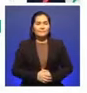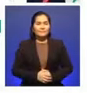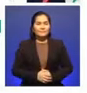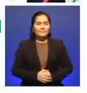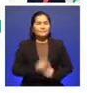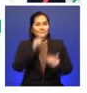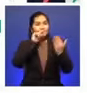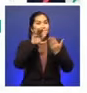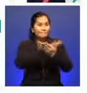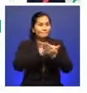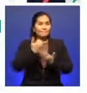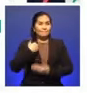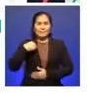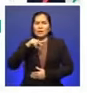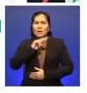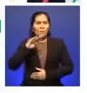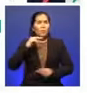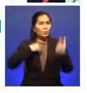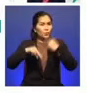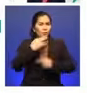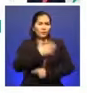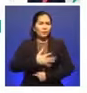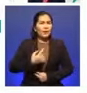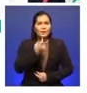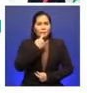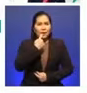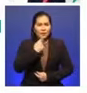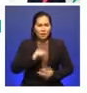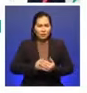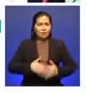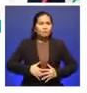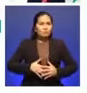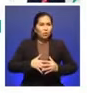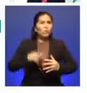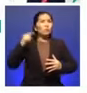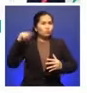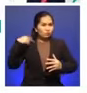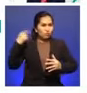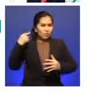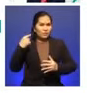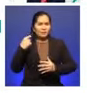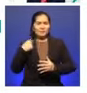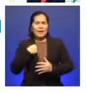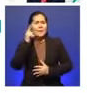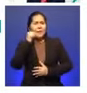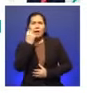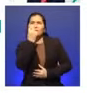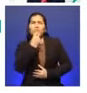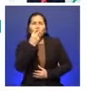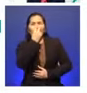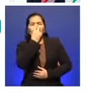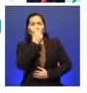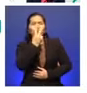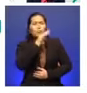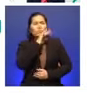ประเทศไทยมีระบบดูแลสุขภาพช่องปากตั้งแต่อยู่ในท้องเมื่อหญิงท้องจะได้รับการตรวจช่องปากหากมีหินปูน